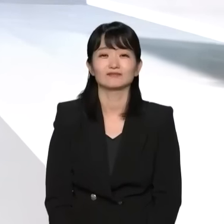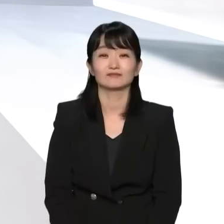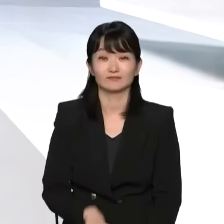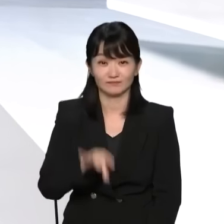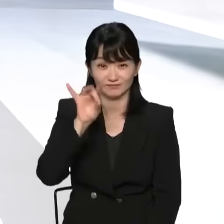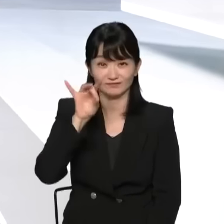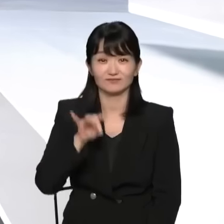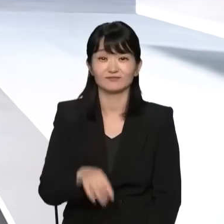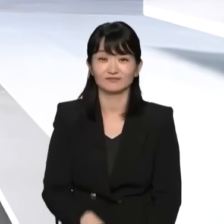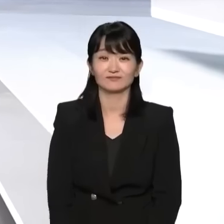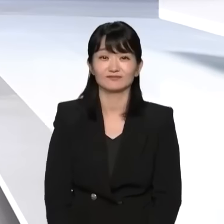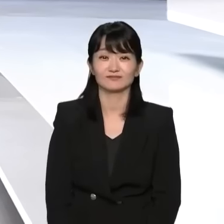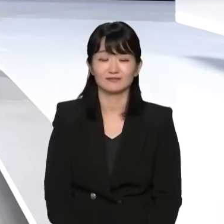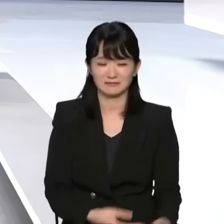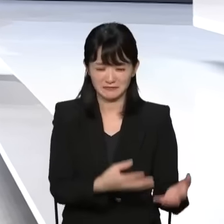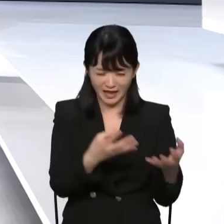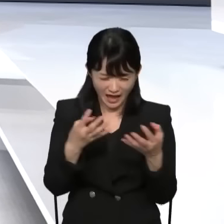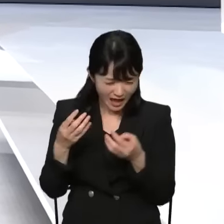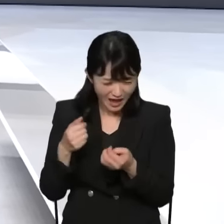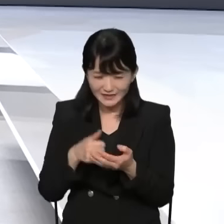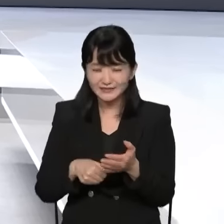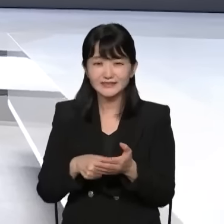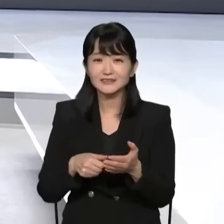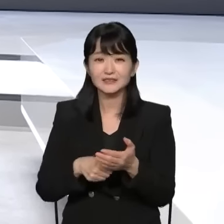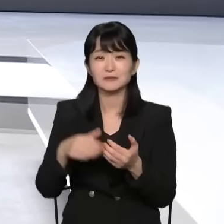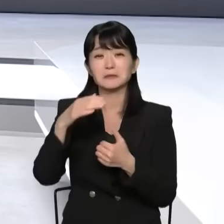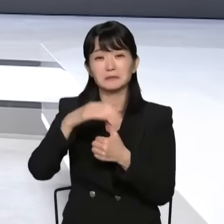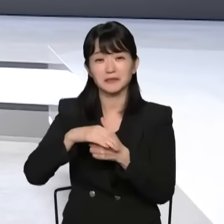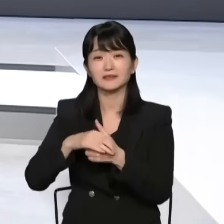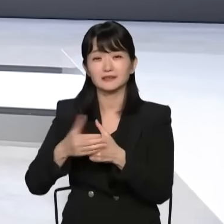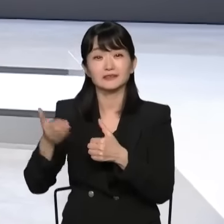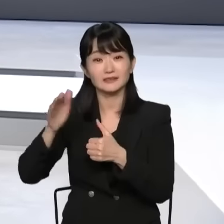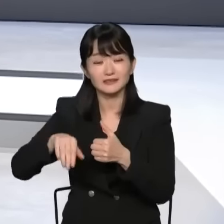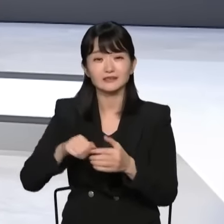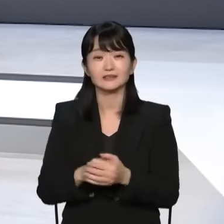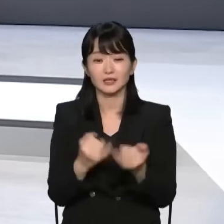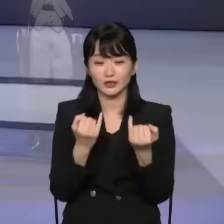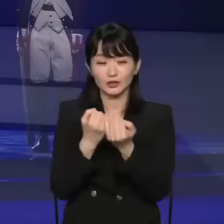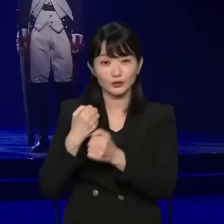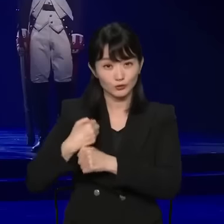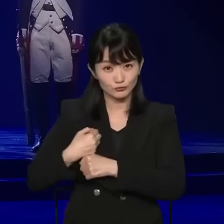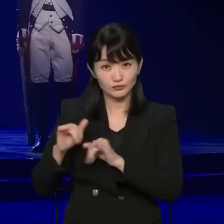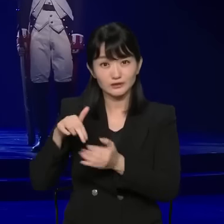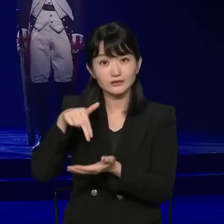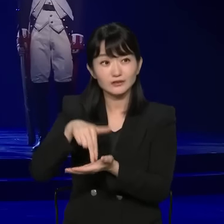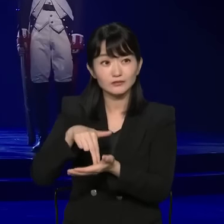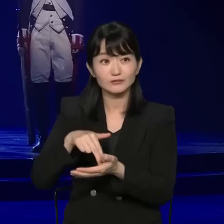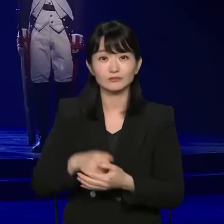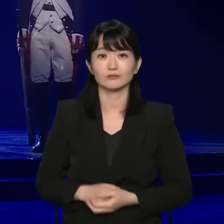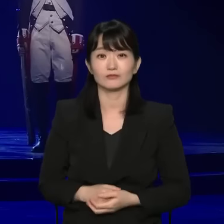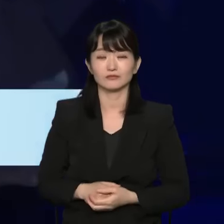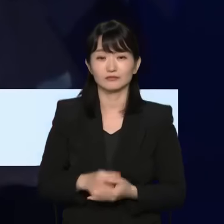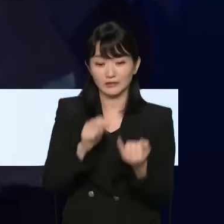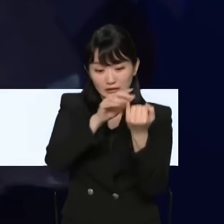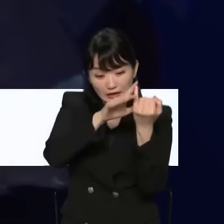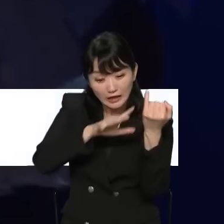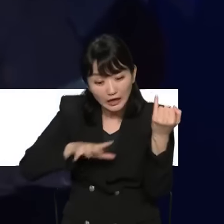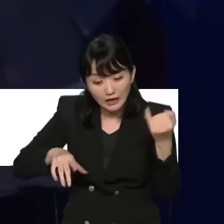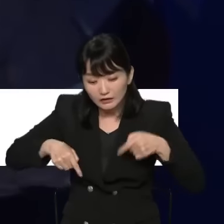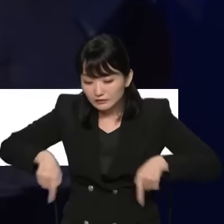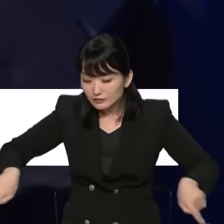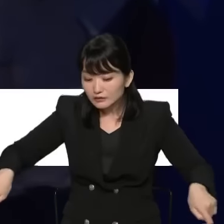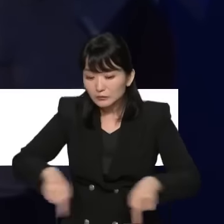우선 많은 작품을 해왔지만 여군으로서 네, 드레스나 뭐 치마가 아닌